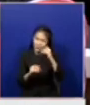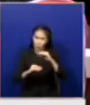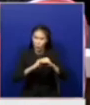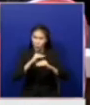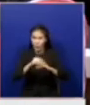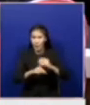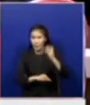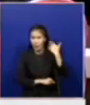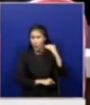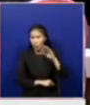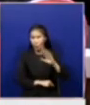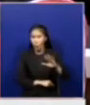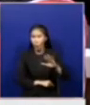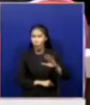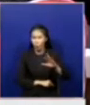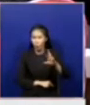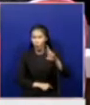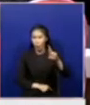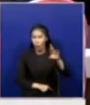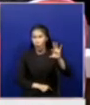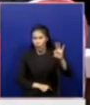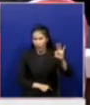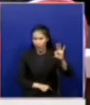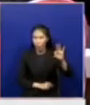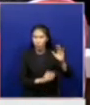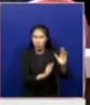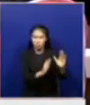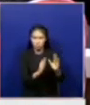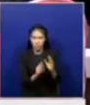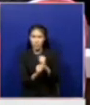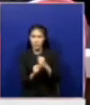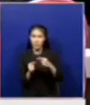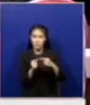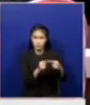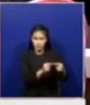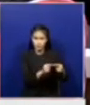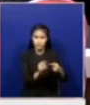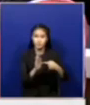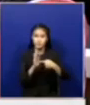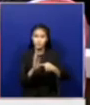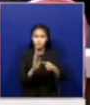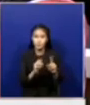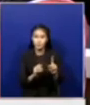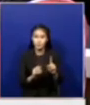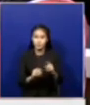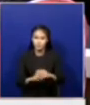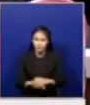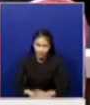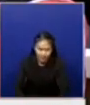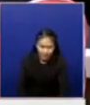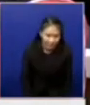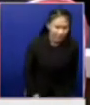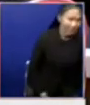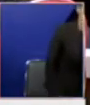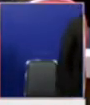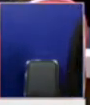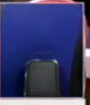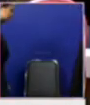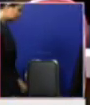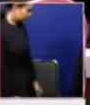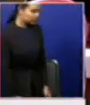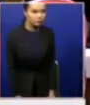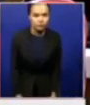ำริของในหลวงรัชกาลที่9เช่นโครงการน้ำก่ำตามพระราชดำ